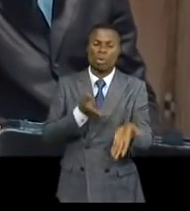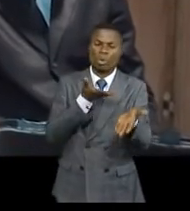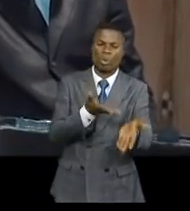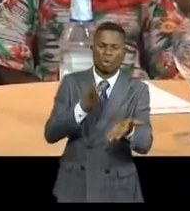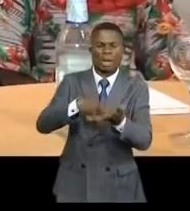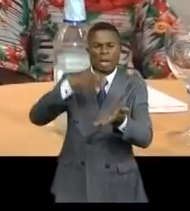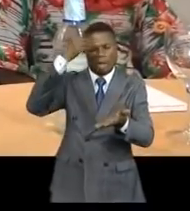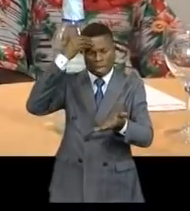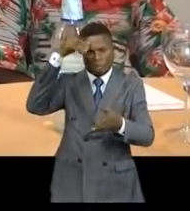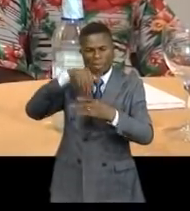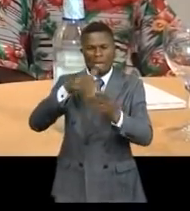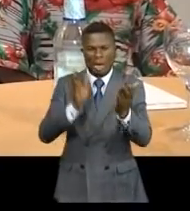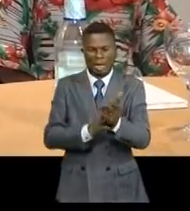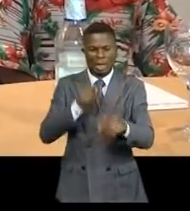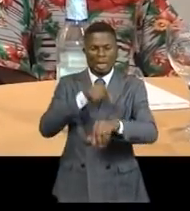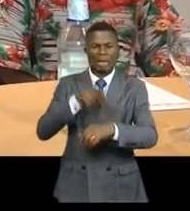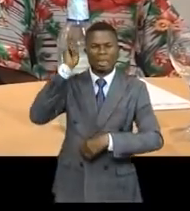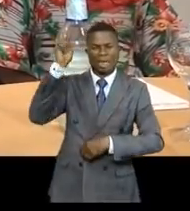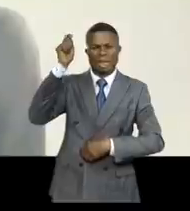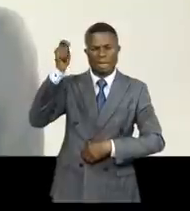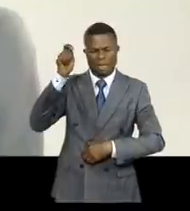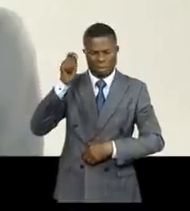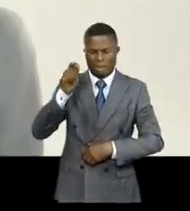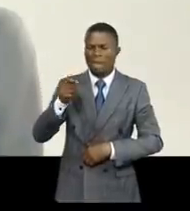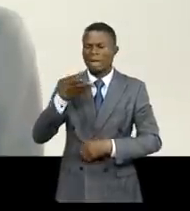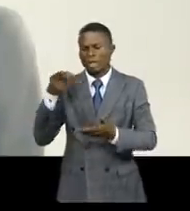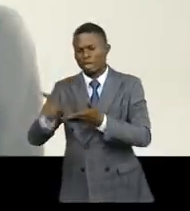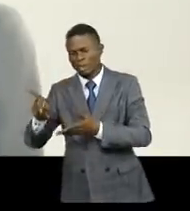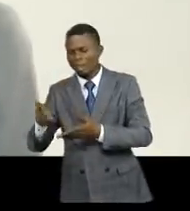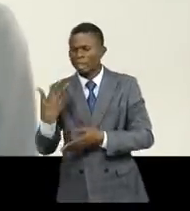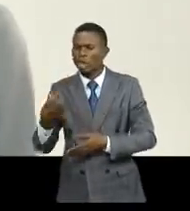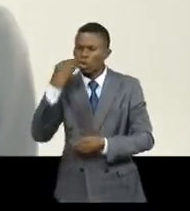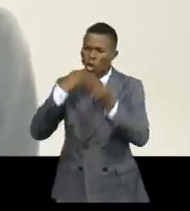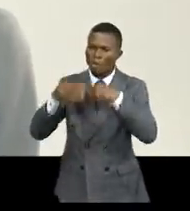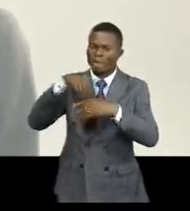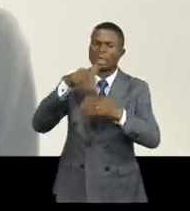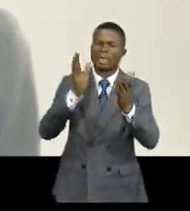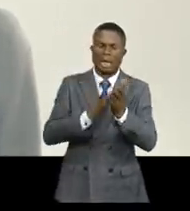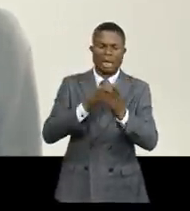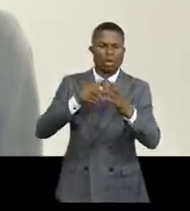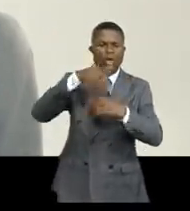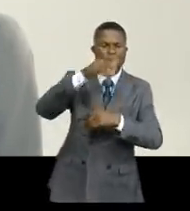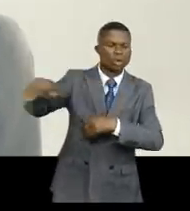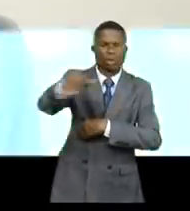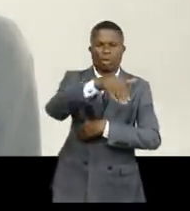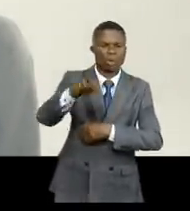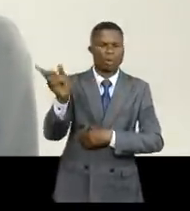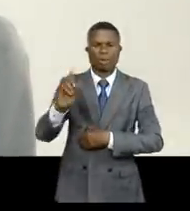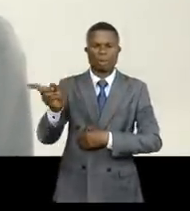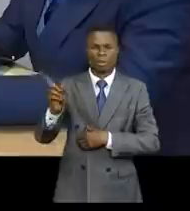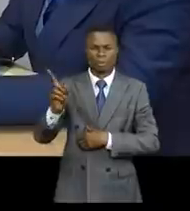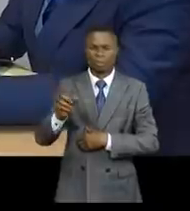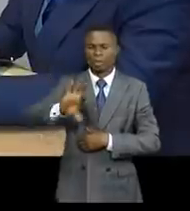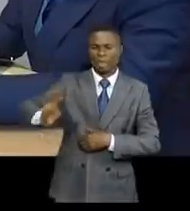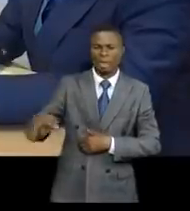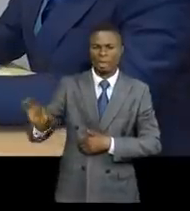aux apprenants, pendant la récréation, de se ravitailler en produits locaux, communément appelés bio, à savoir les